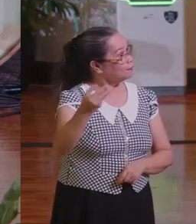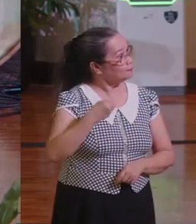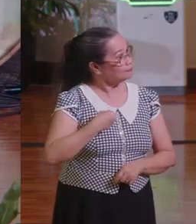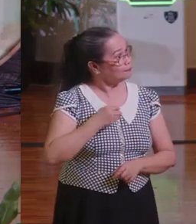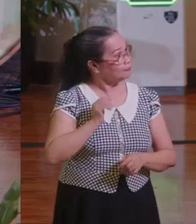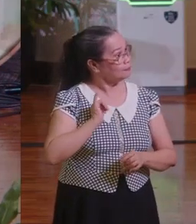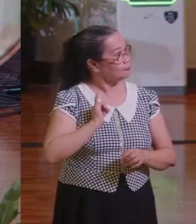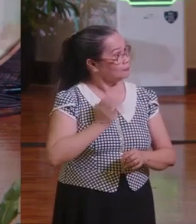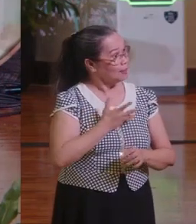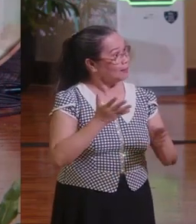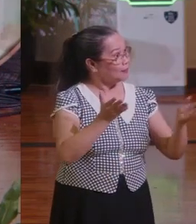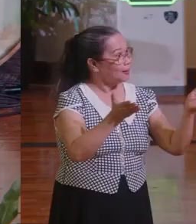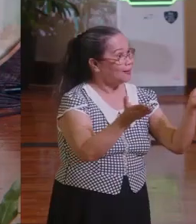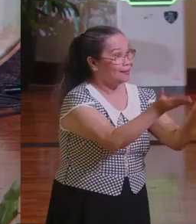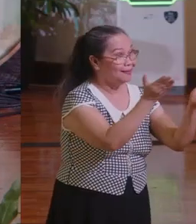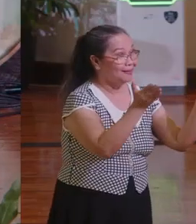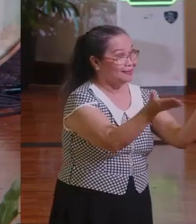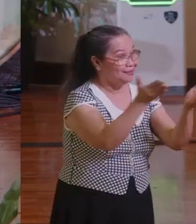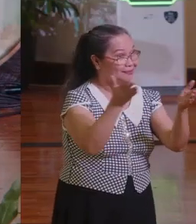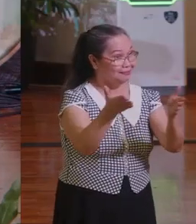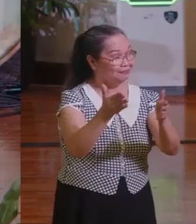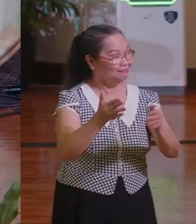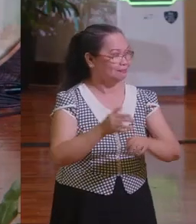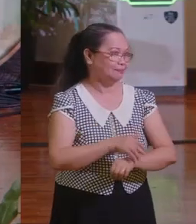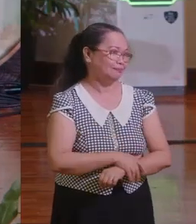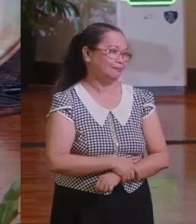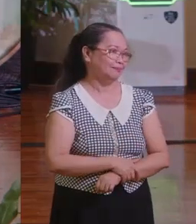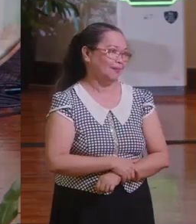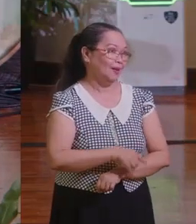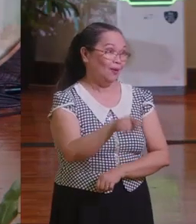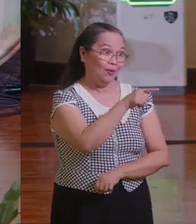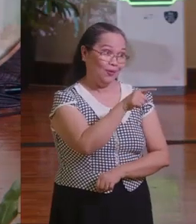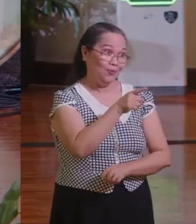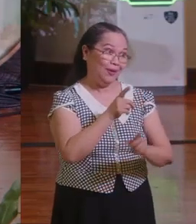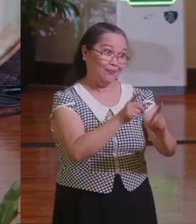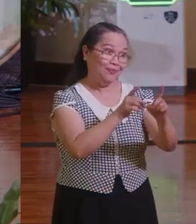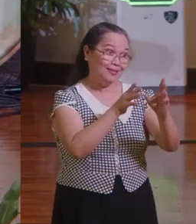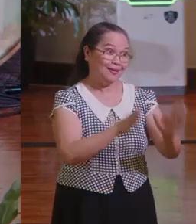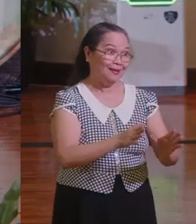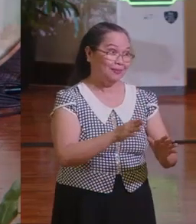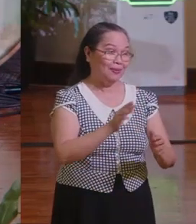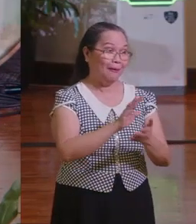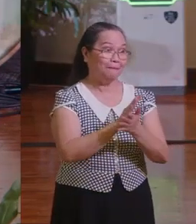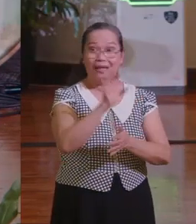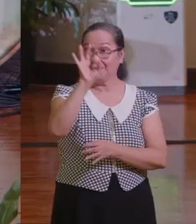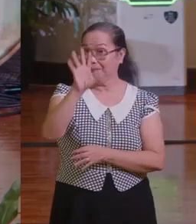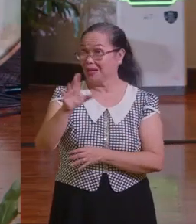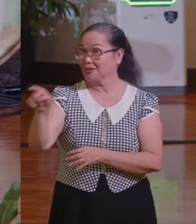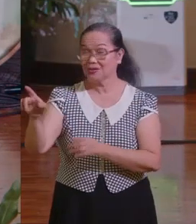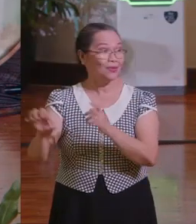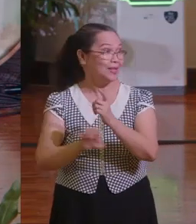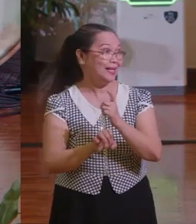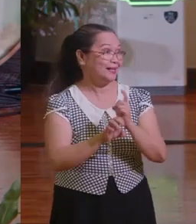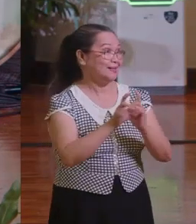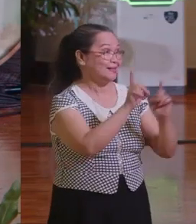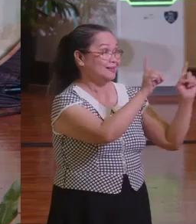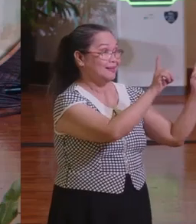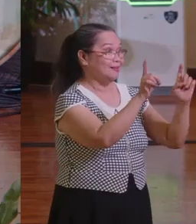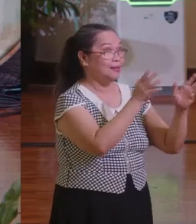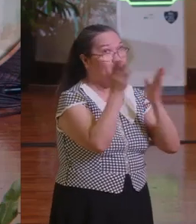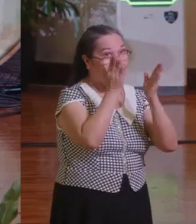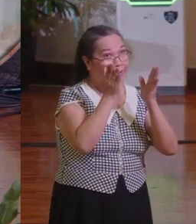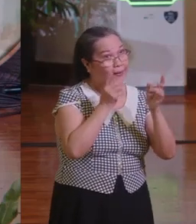maging encourager ng ating kapwa, na maging discipler, maging pastor, maging elder, maging deacon, maging